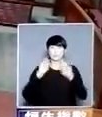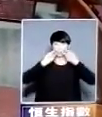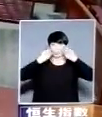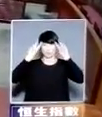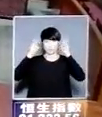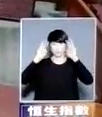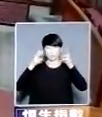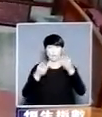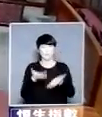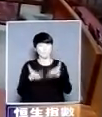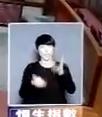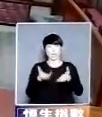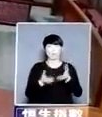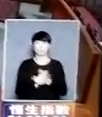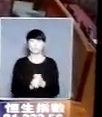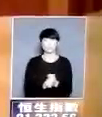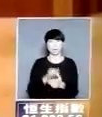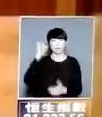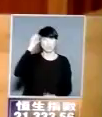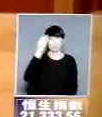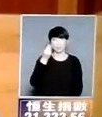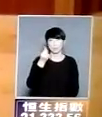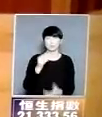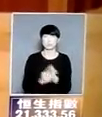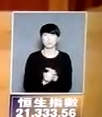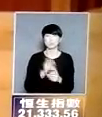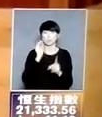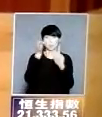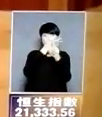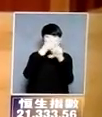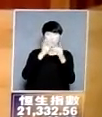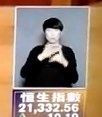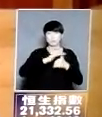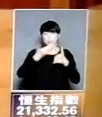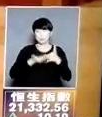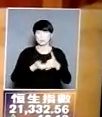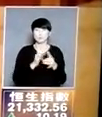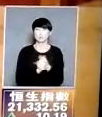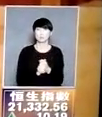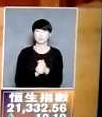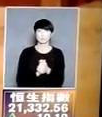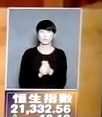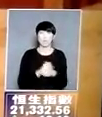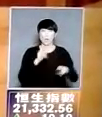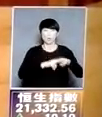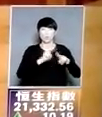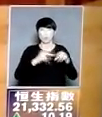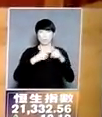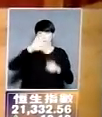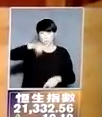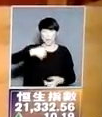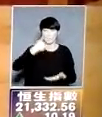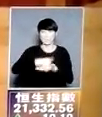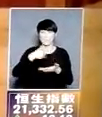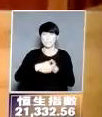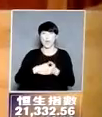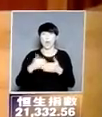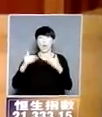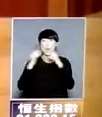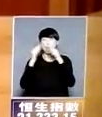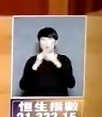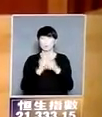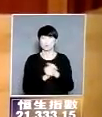较。奶粉问题、双非人富问题、内地人来香港买楼的问题、